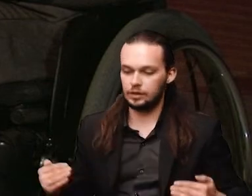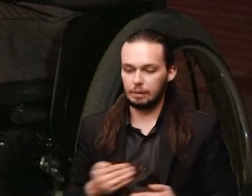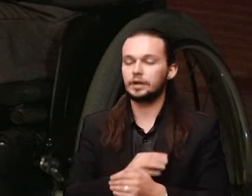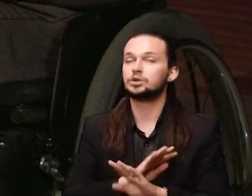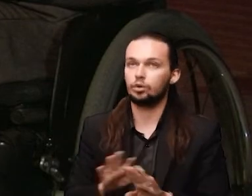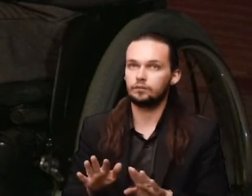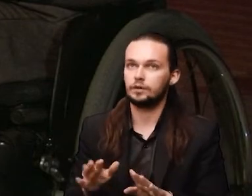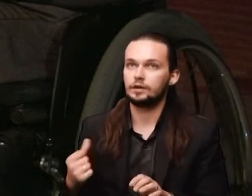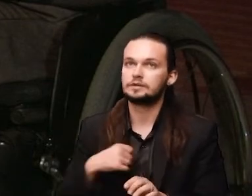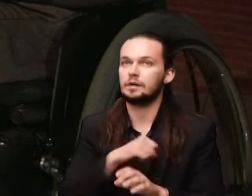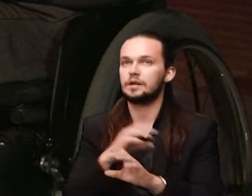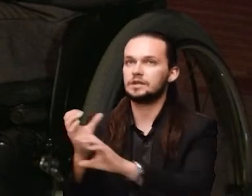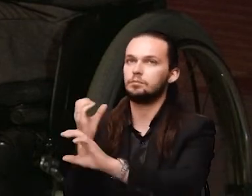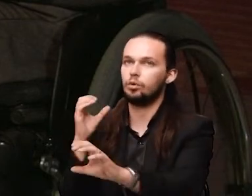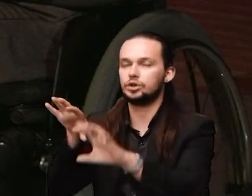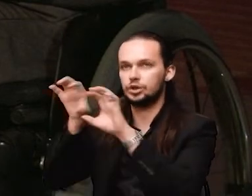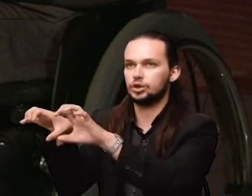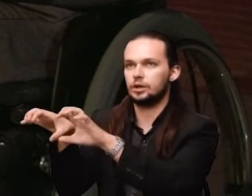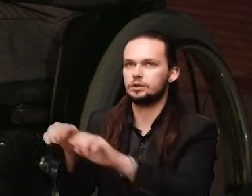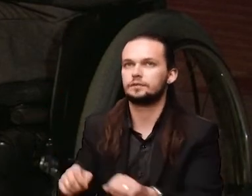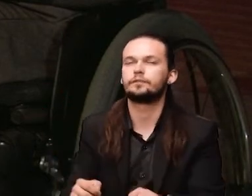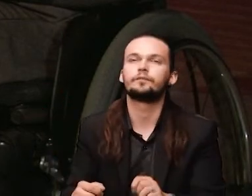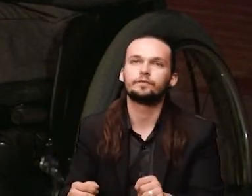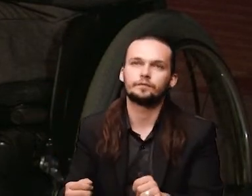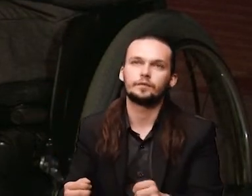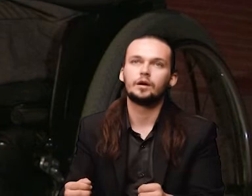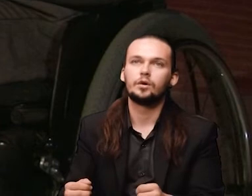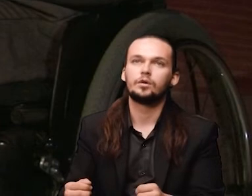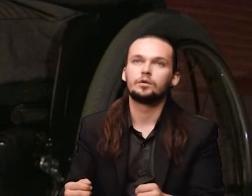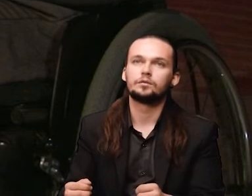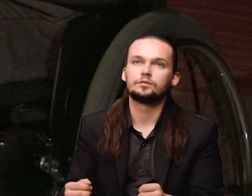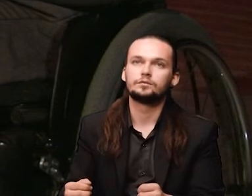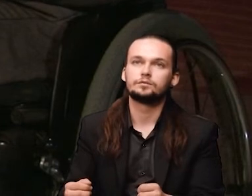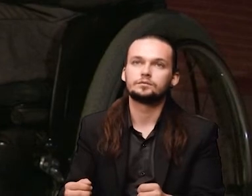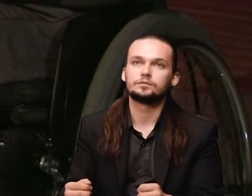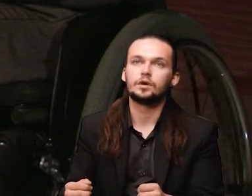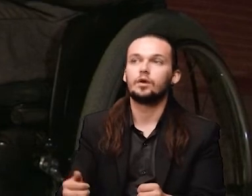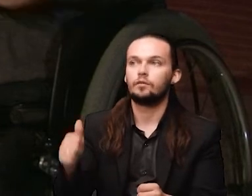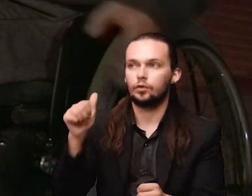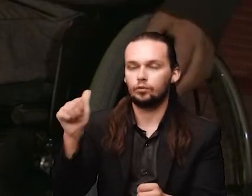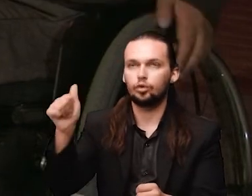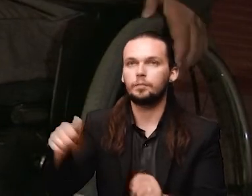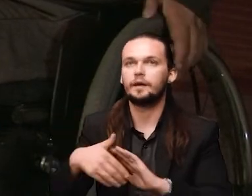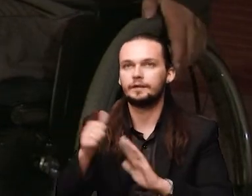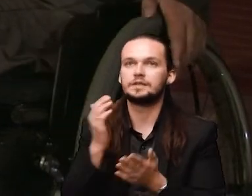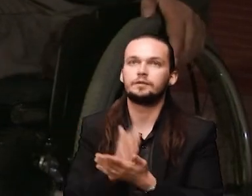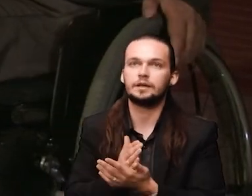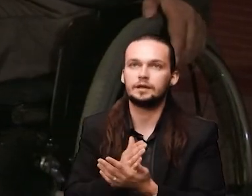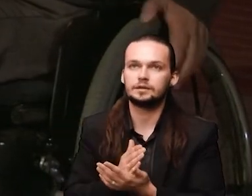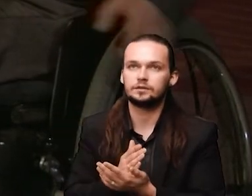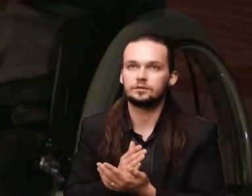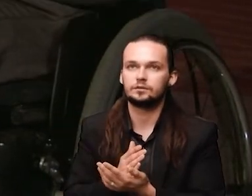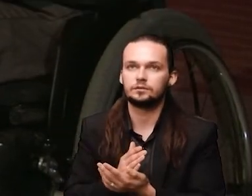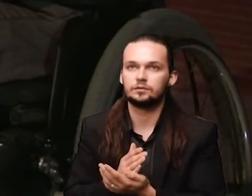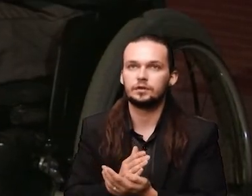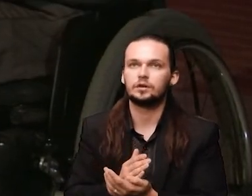сама держалась за поручни. Я говорю, ну хорошо, то проверю выход. То есть не так тоже просто. Я говорю, проверю выход, кнопка вызова есть.